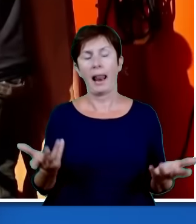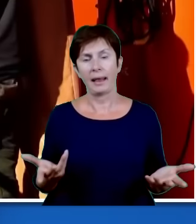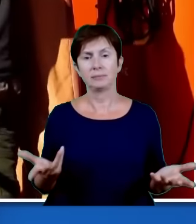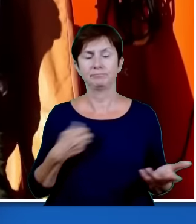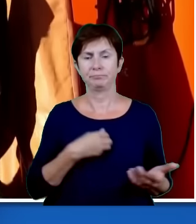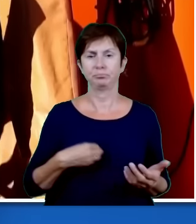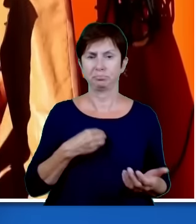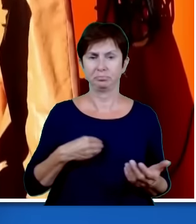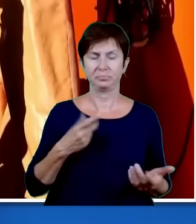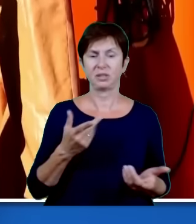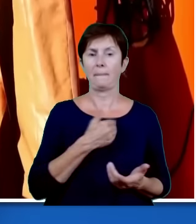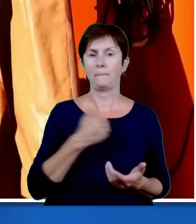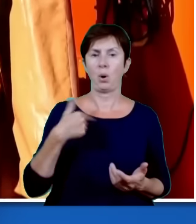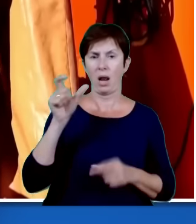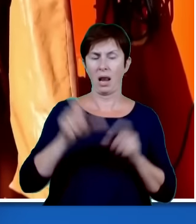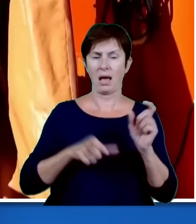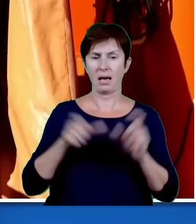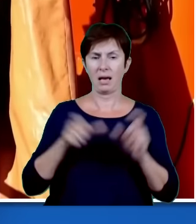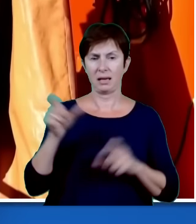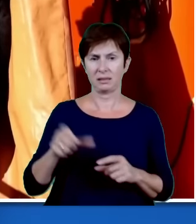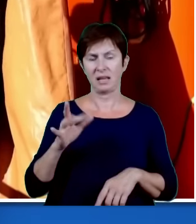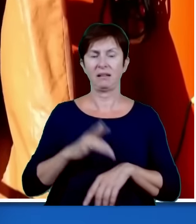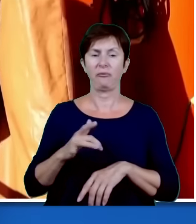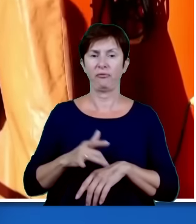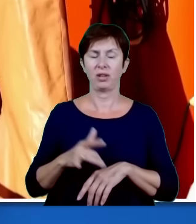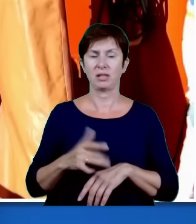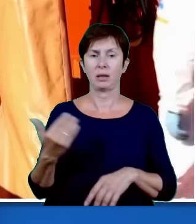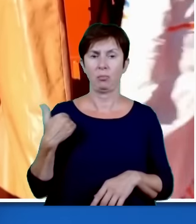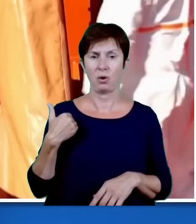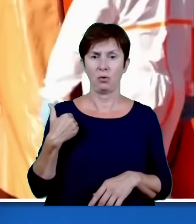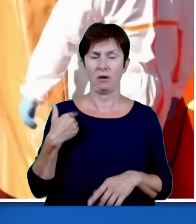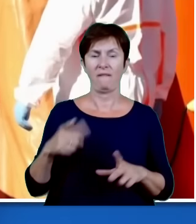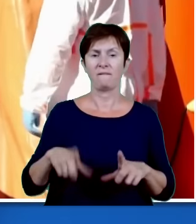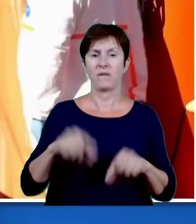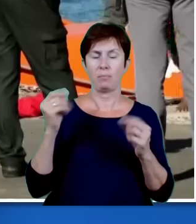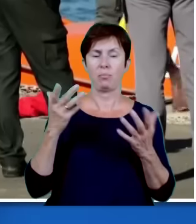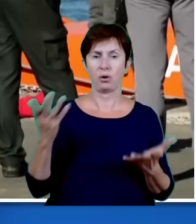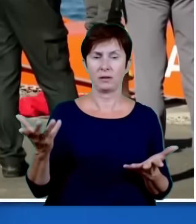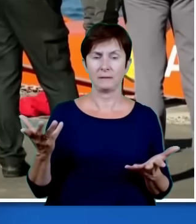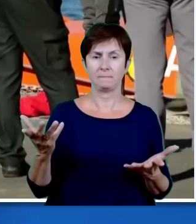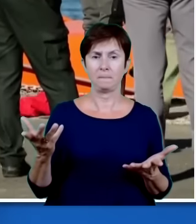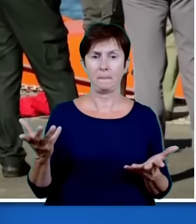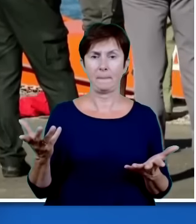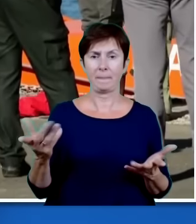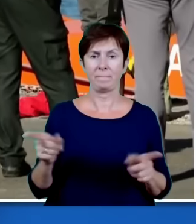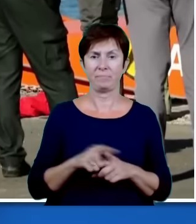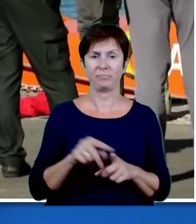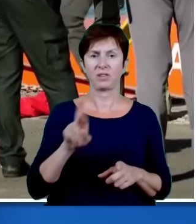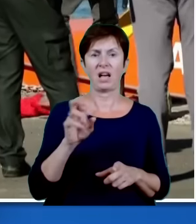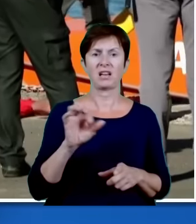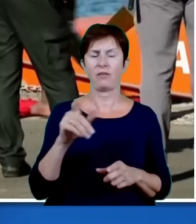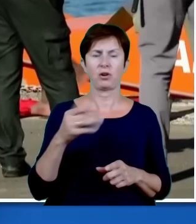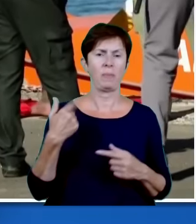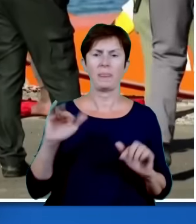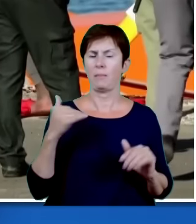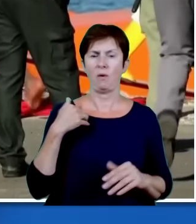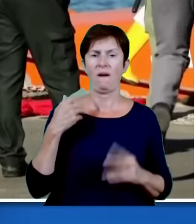wyniku takiego a nie innego wyniku wyborów również referendum które nie było ważne bo nie